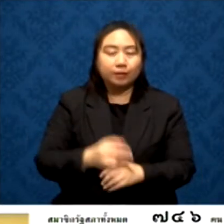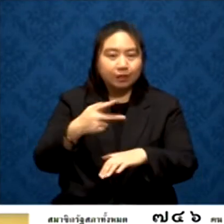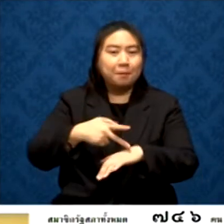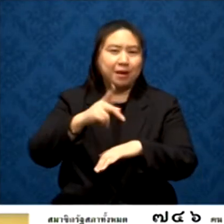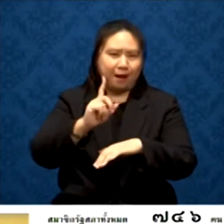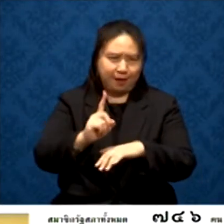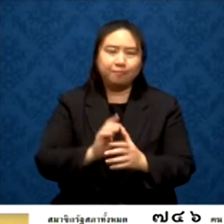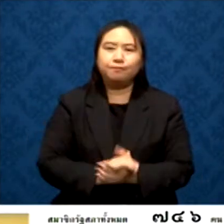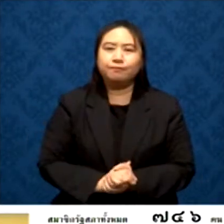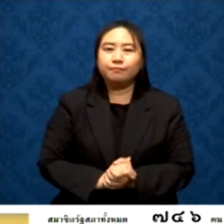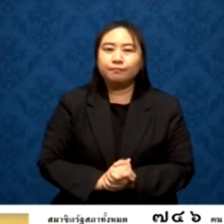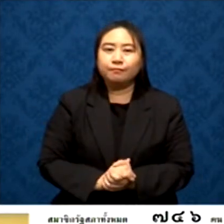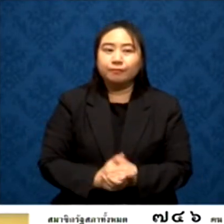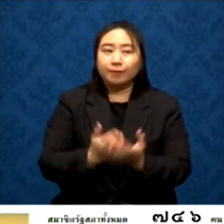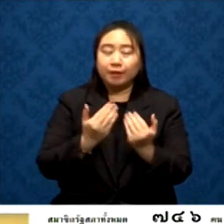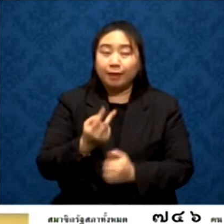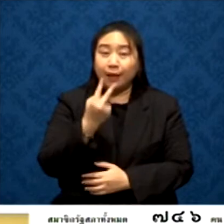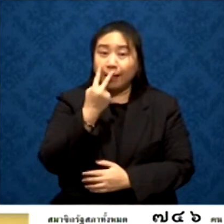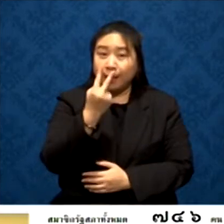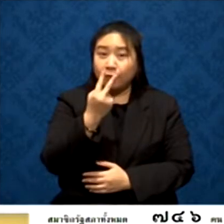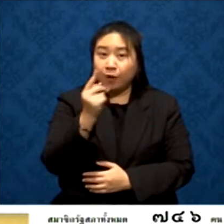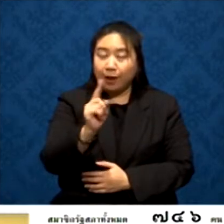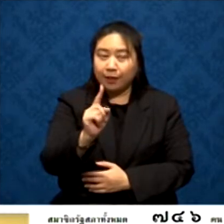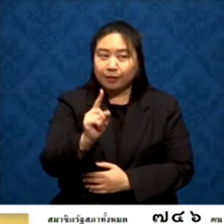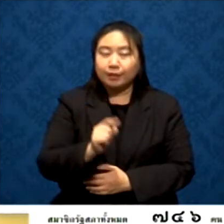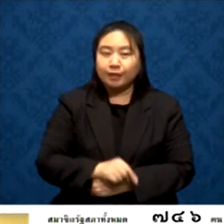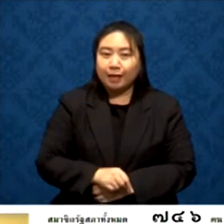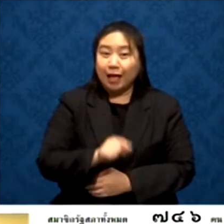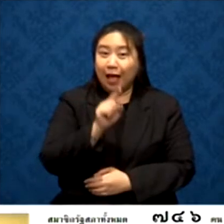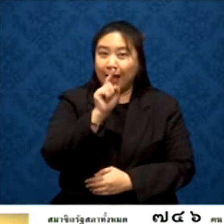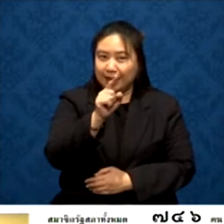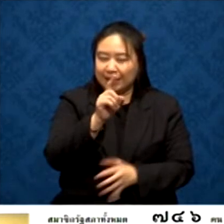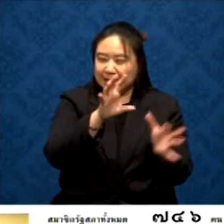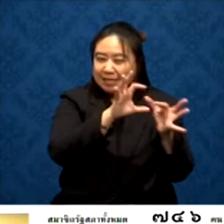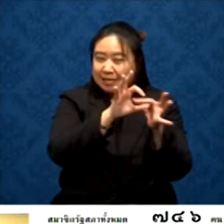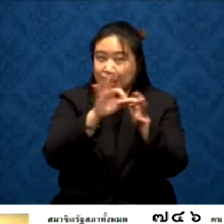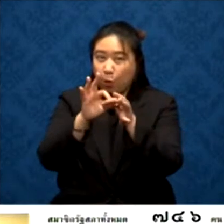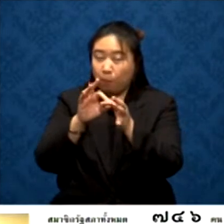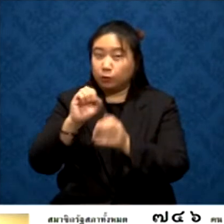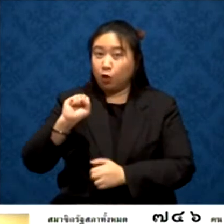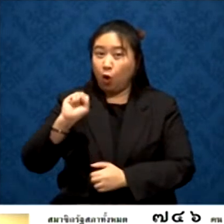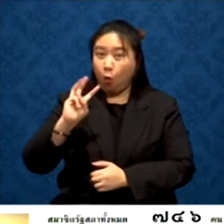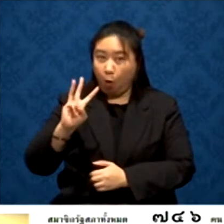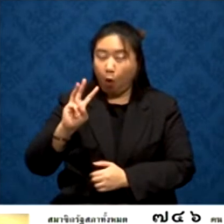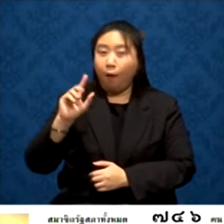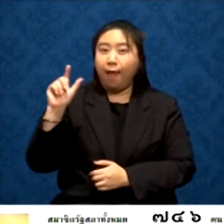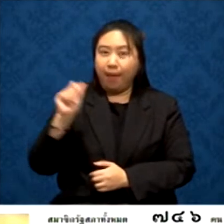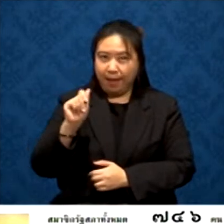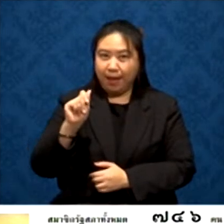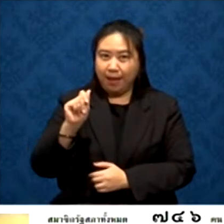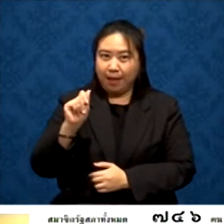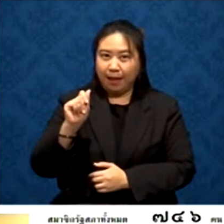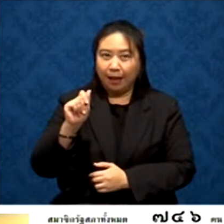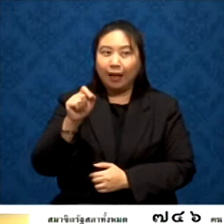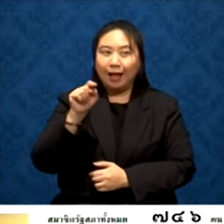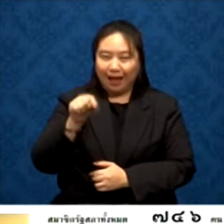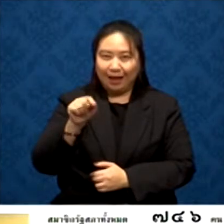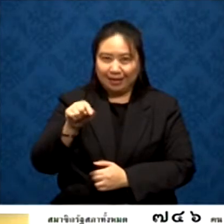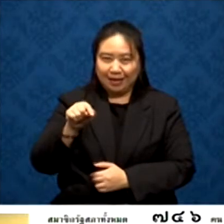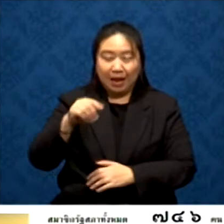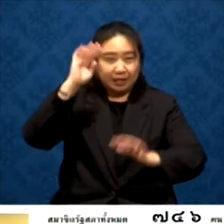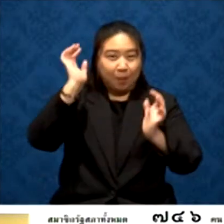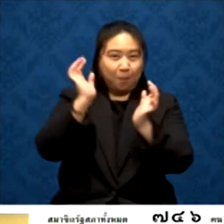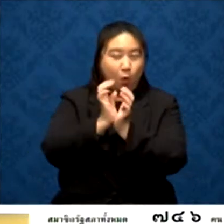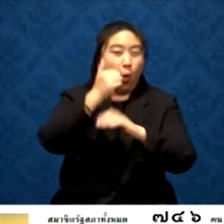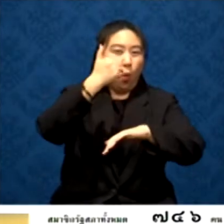การวิ่งคดีที่เกี่ยวพันไปยังสว.ทรงเออยู่ในการรับรู้รับทราบของอดีตผบ.ต